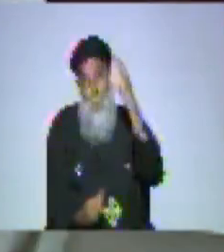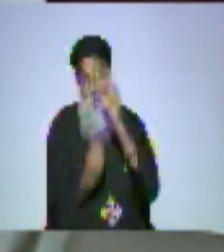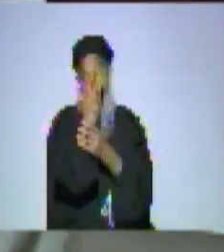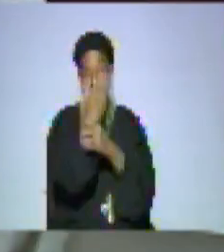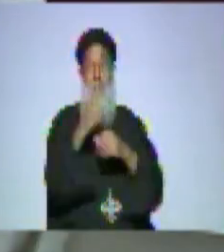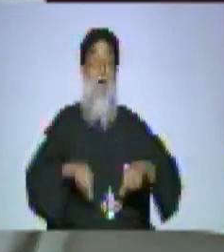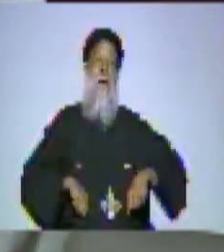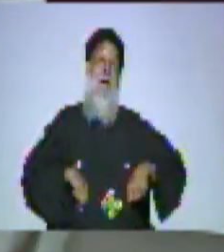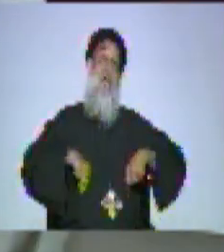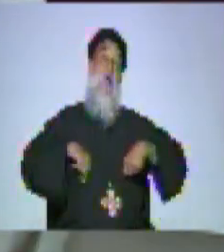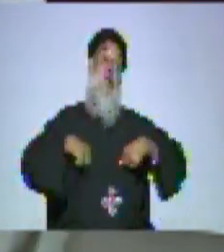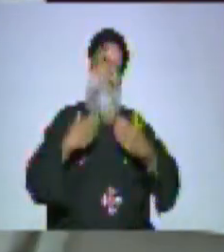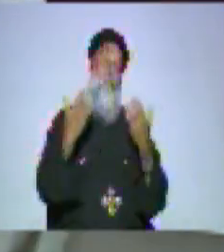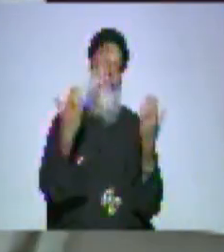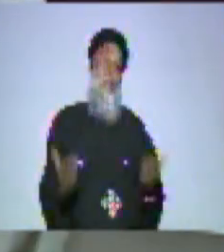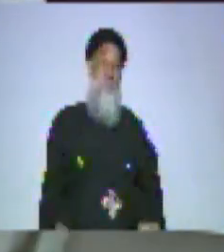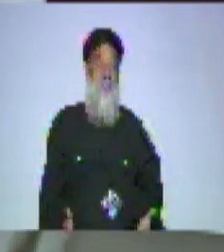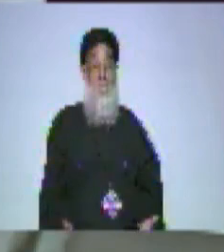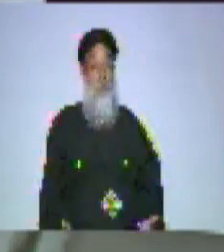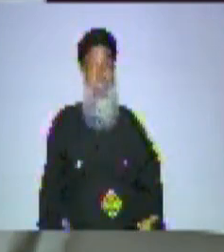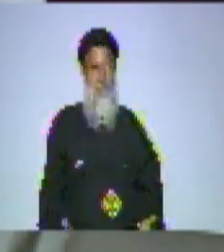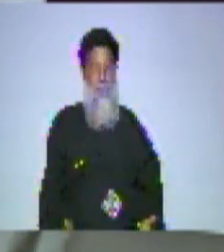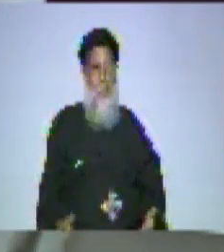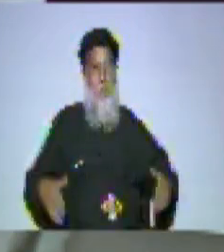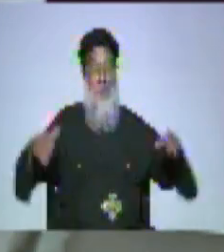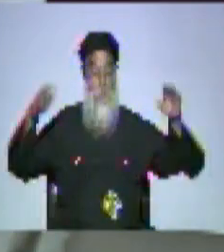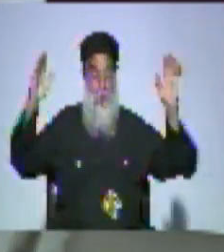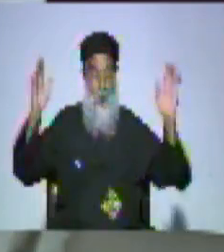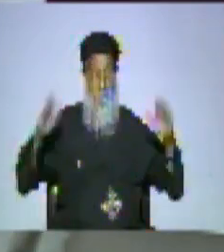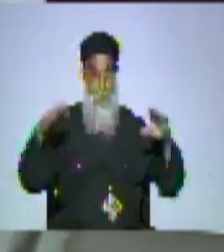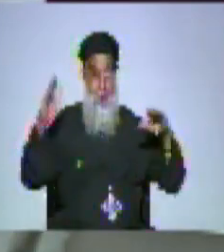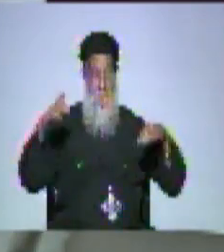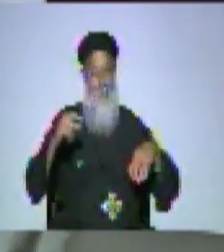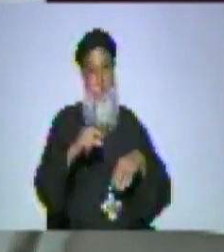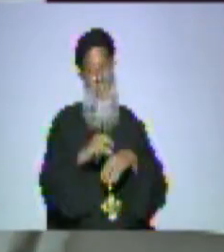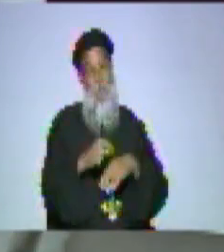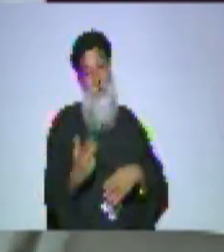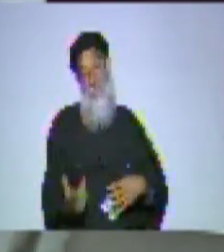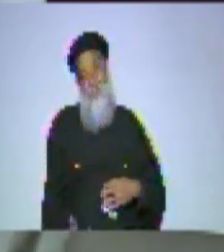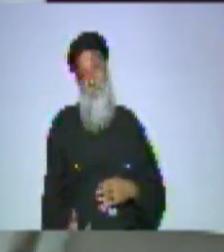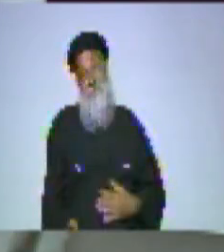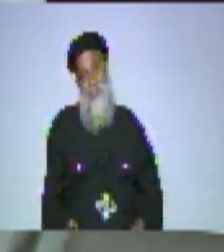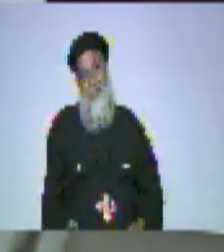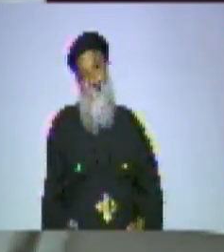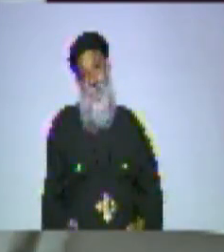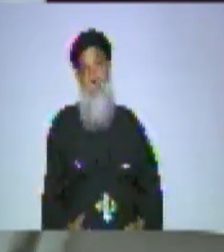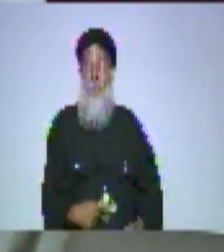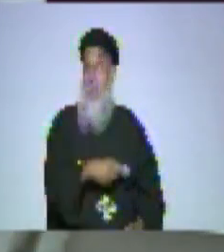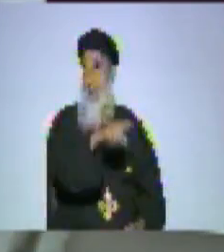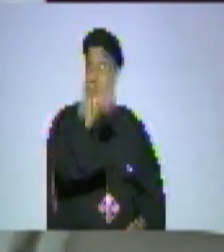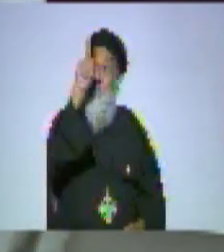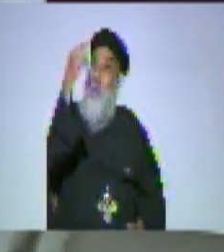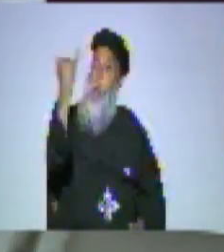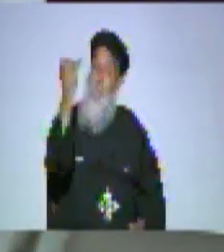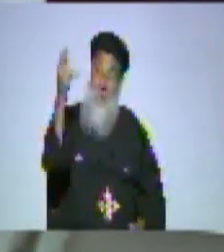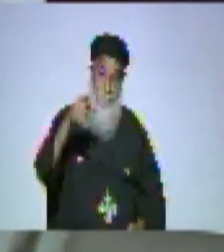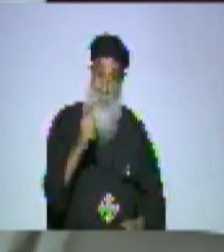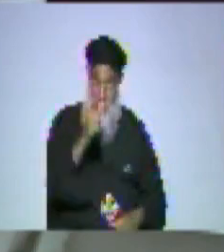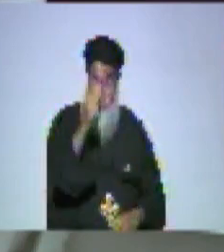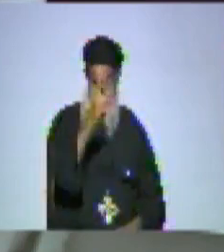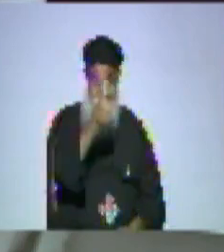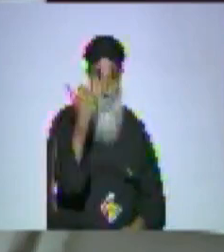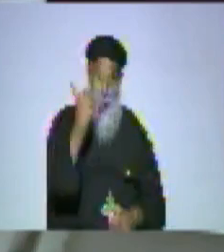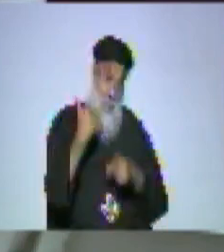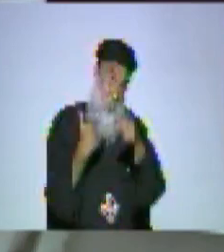او طائر او نبات يعني الله يعتني بكل مخلوقاته